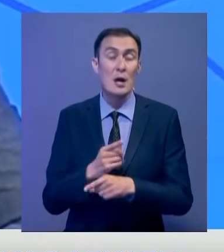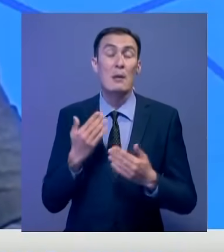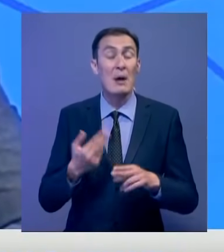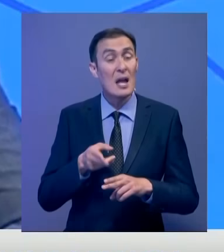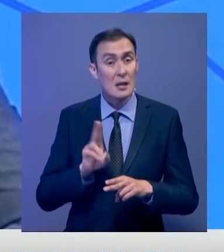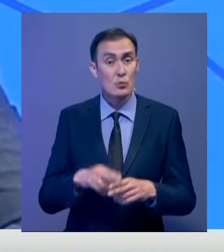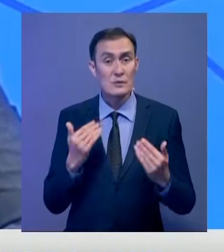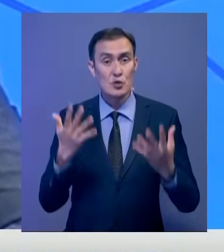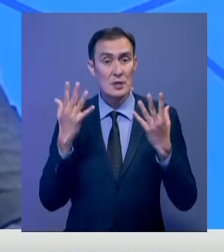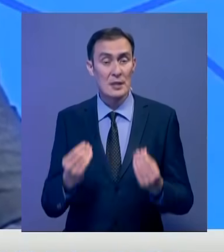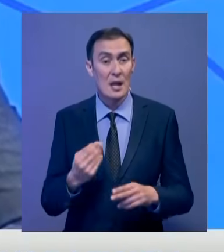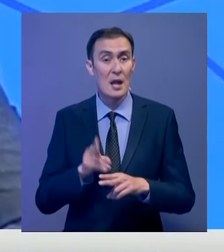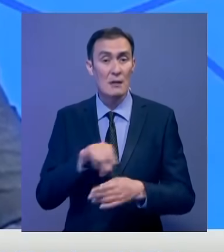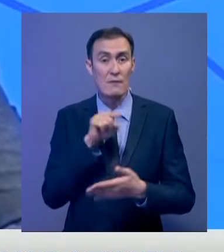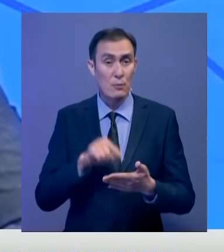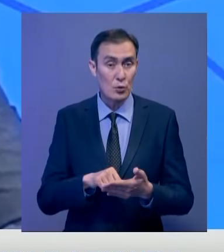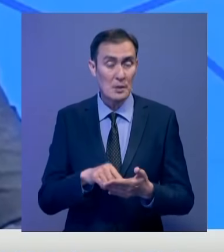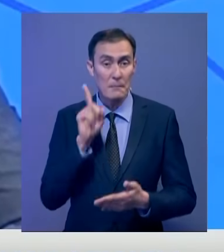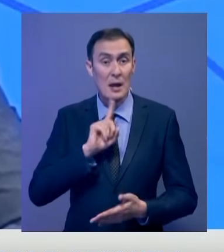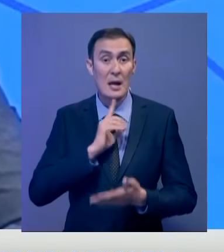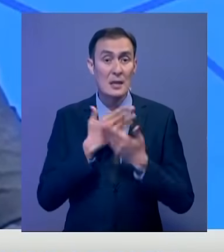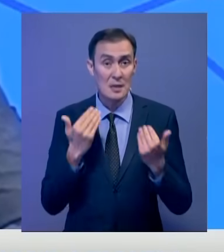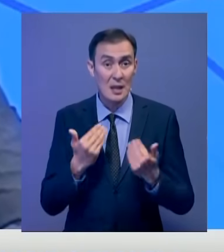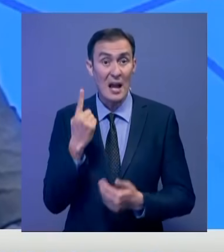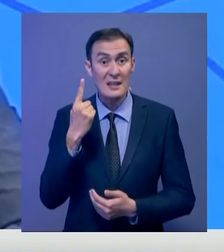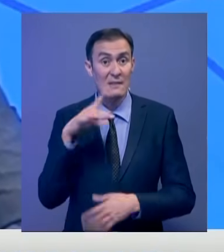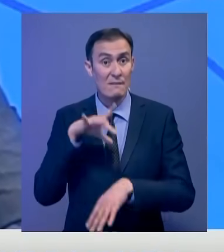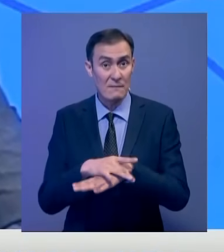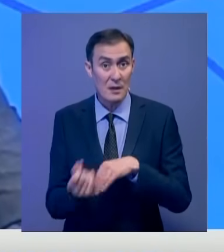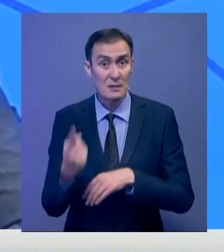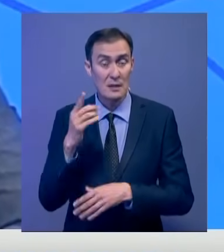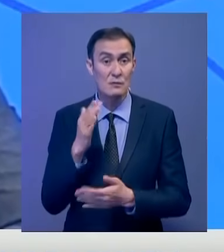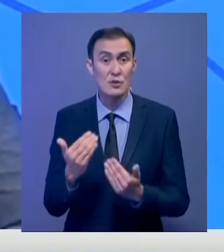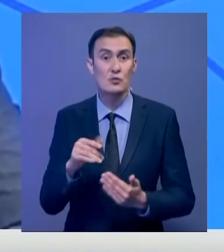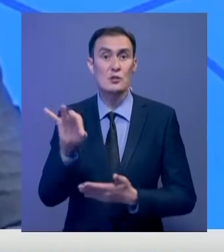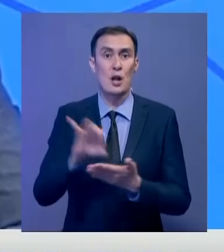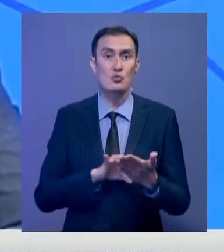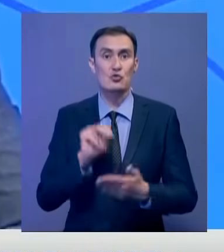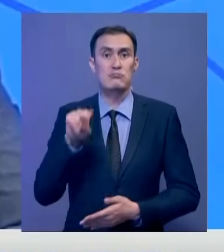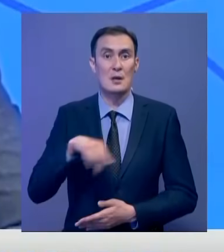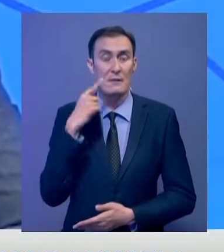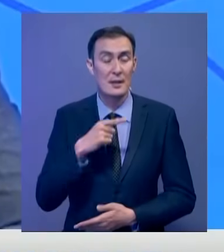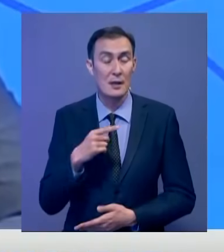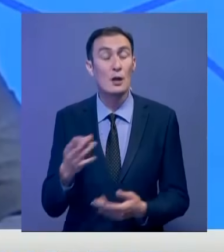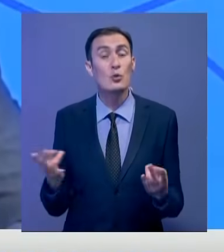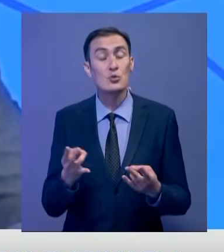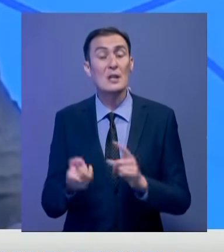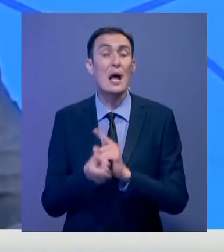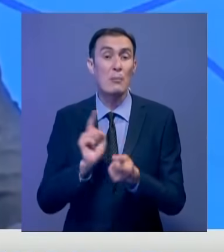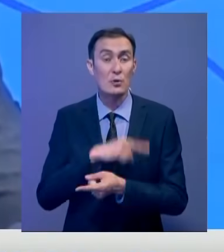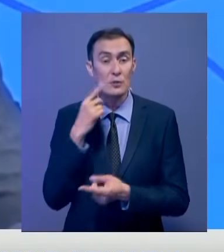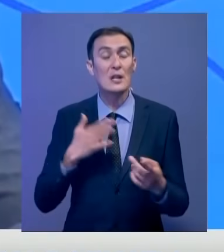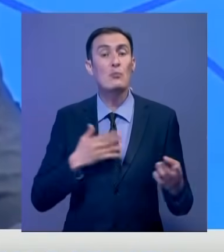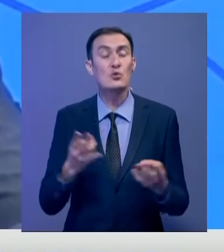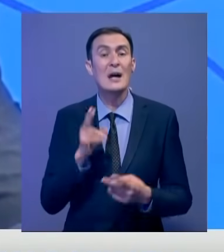сегодня этот вопрос не стоит. Один случай, вы уже про локдаун говорите. Надо лучше говорить, нам